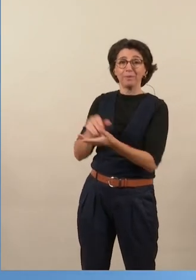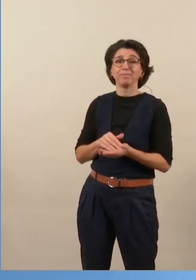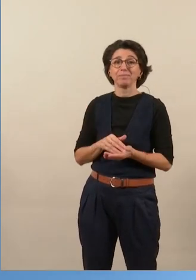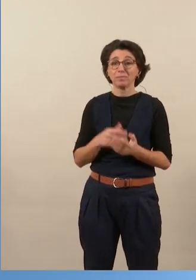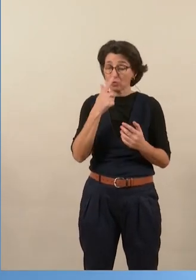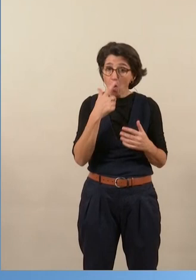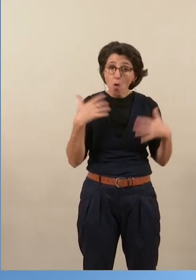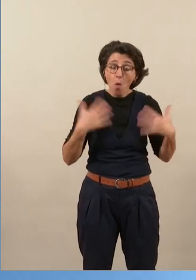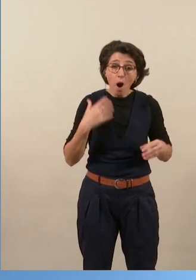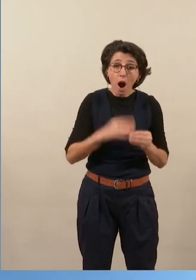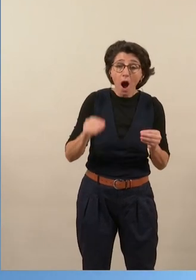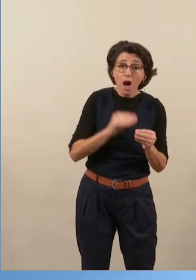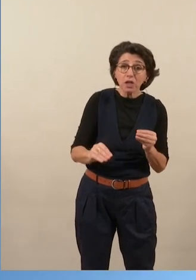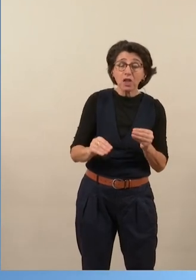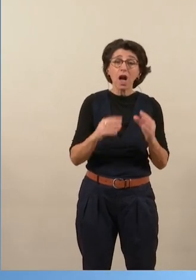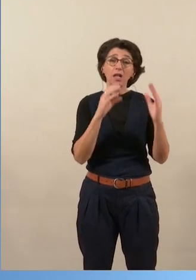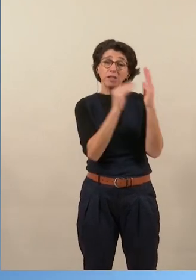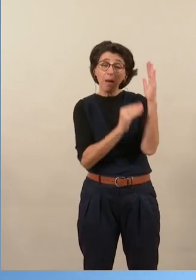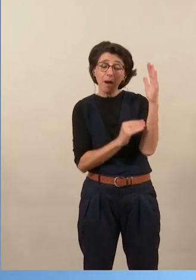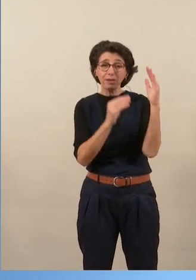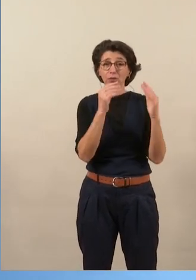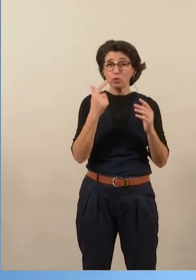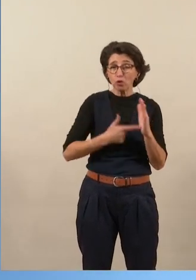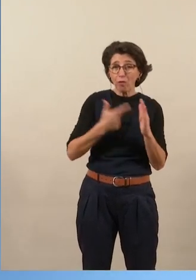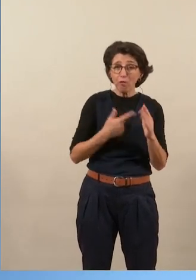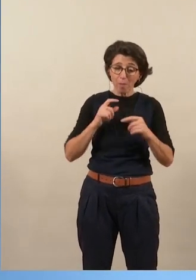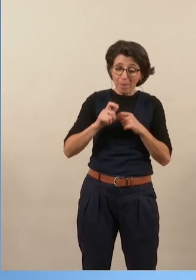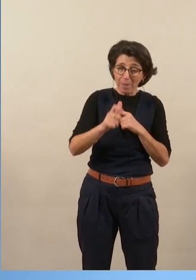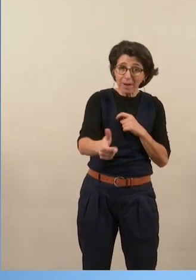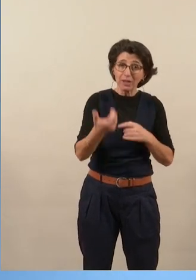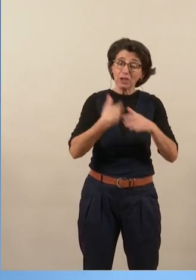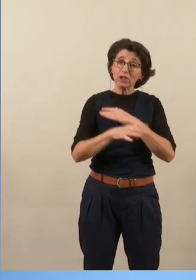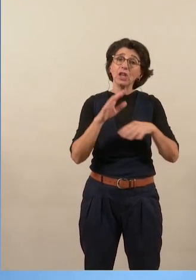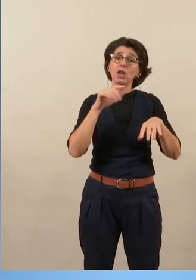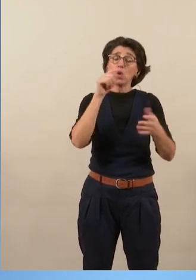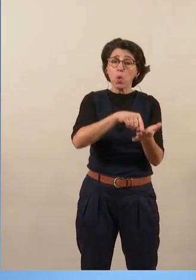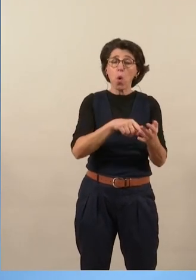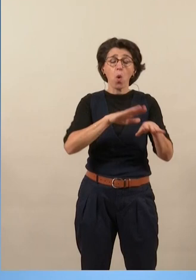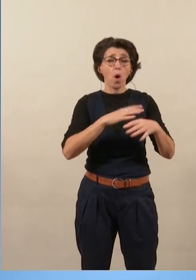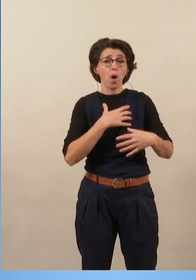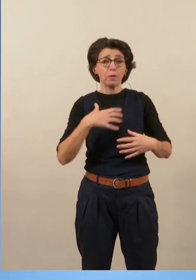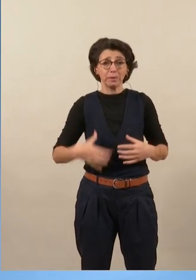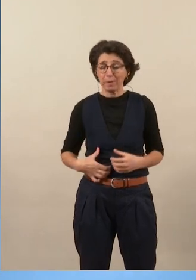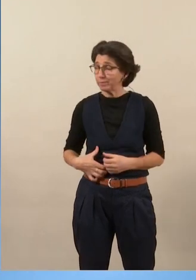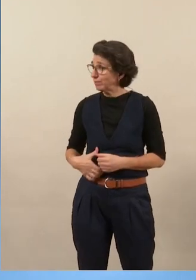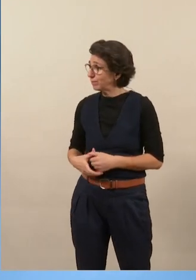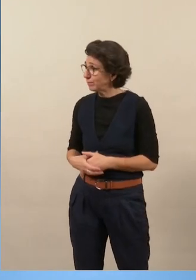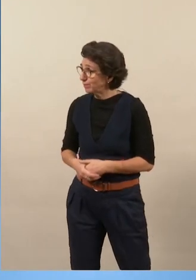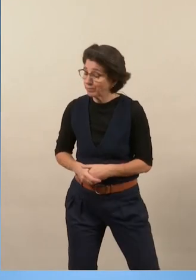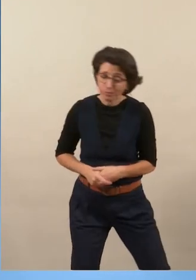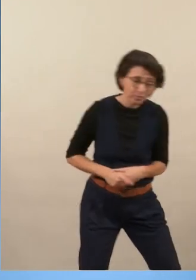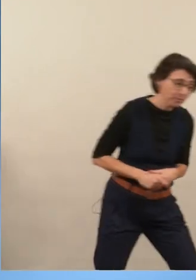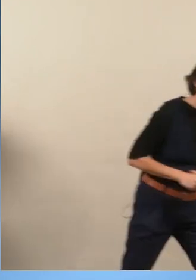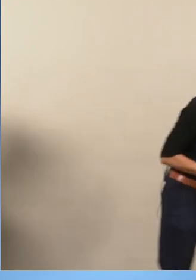présenter deux délibération presque à la suite dans ce conseil municipal une qui précarise une agente